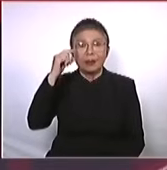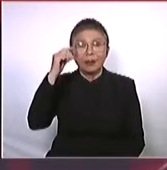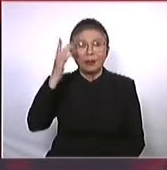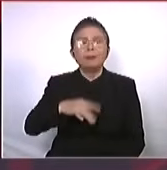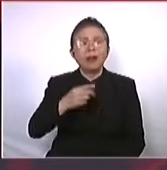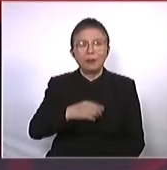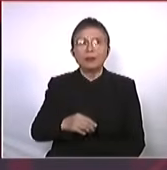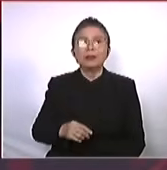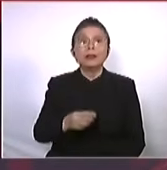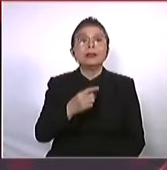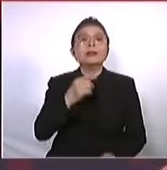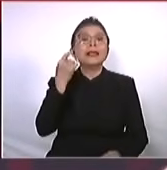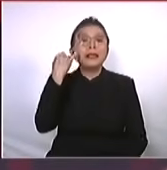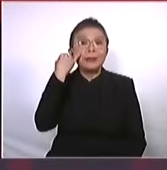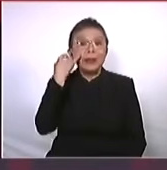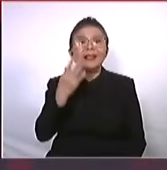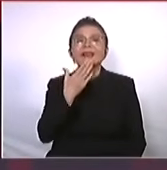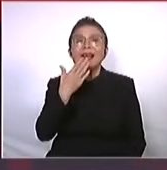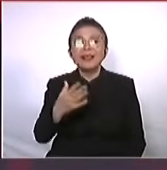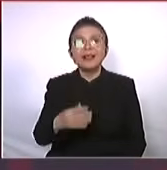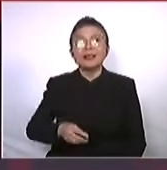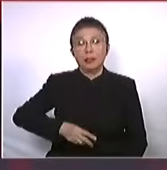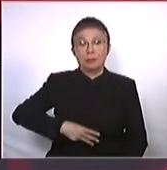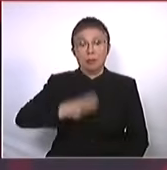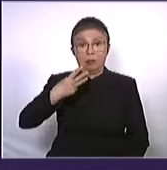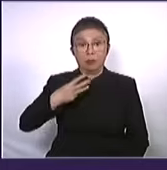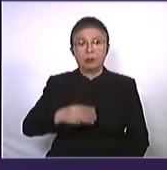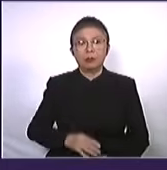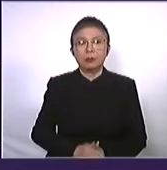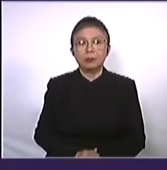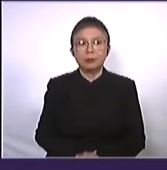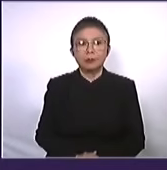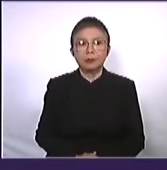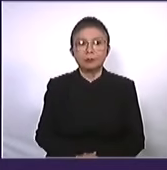Muhaimin Iskandar waktu anda untuk bertanya adalah 1 menit saya persilakan